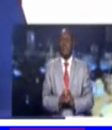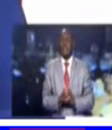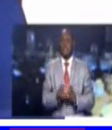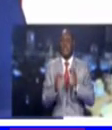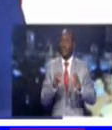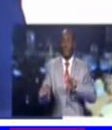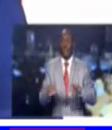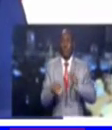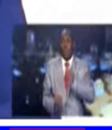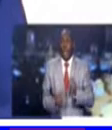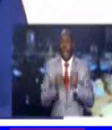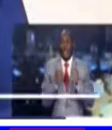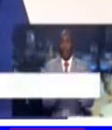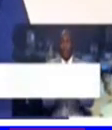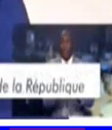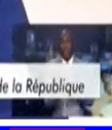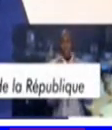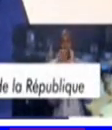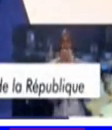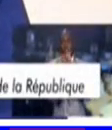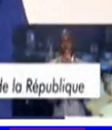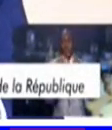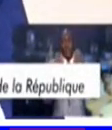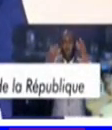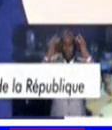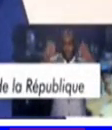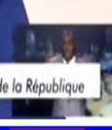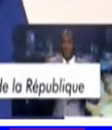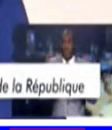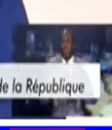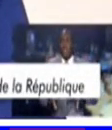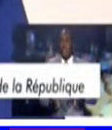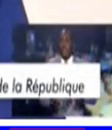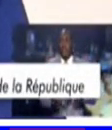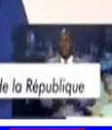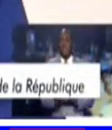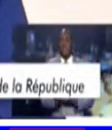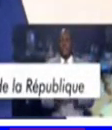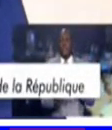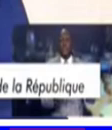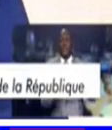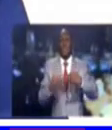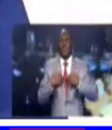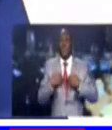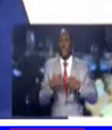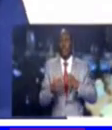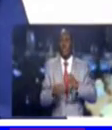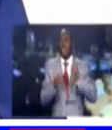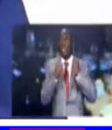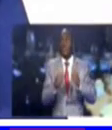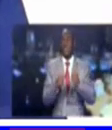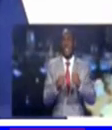d'efforts face opérée les quatre jeunes nous donne les moyens de renforcer nos rangs